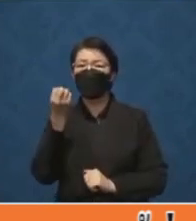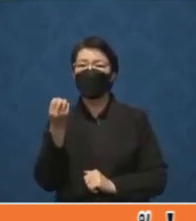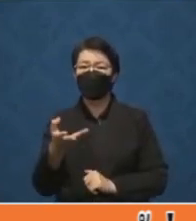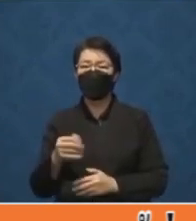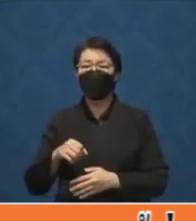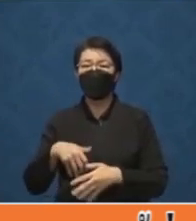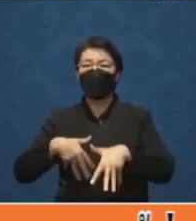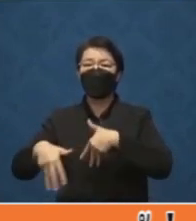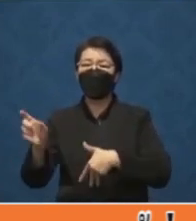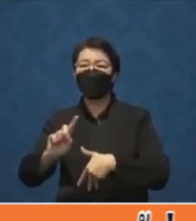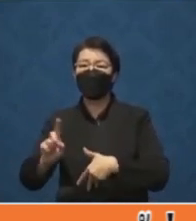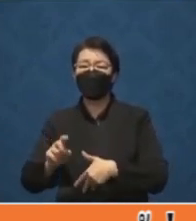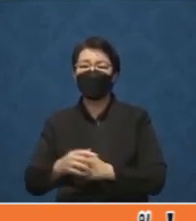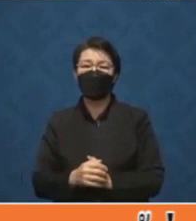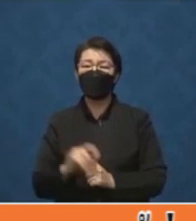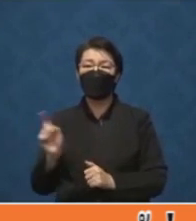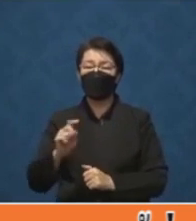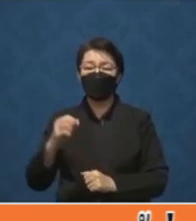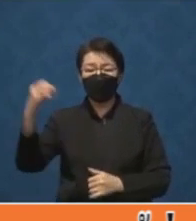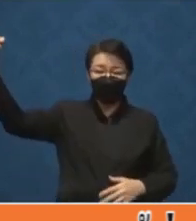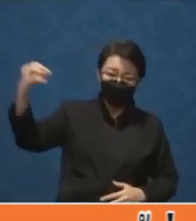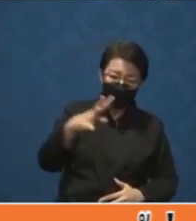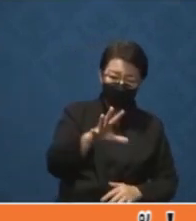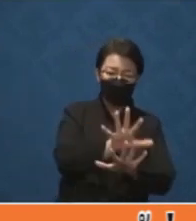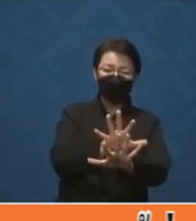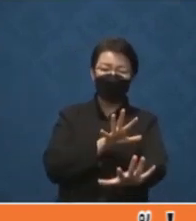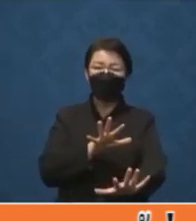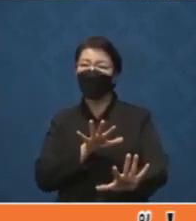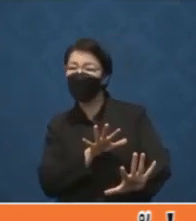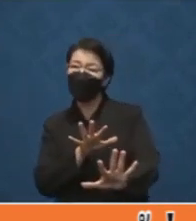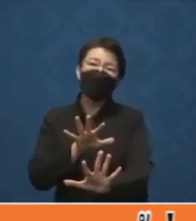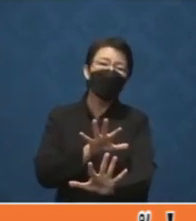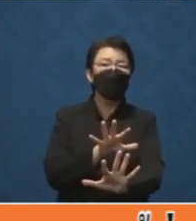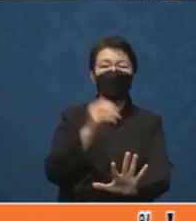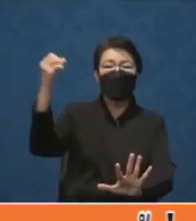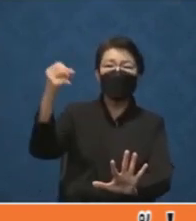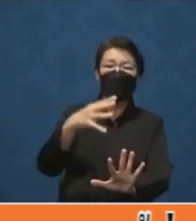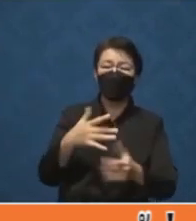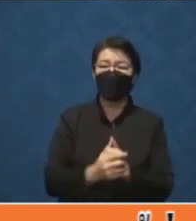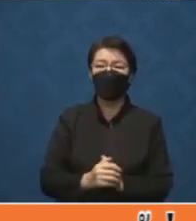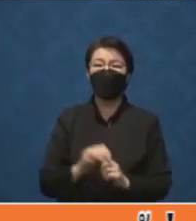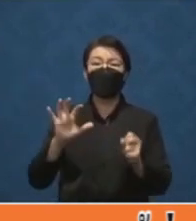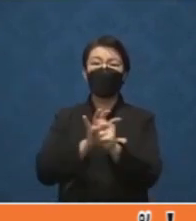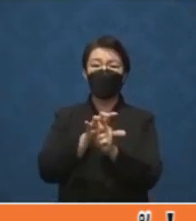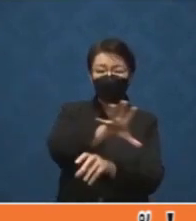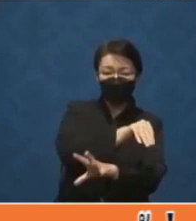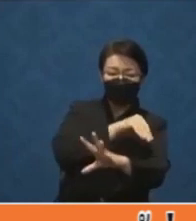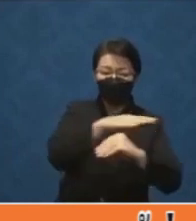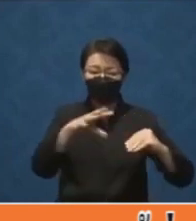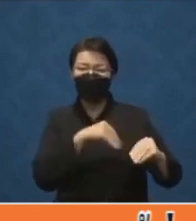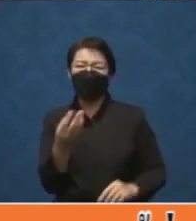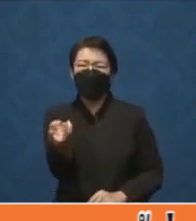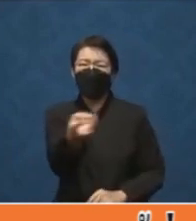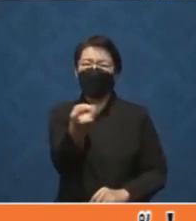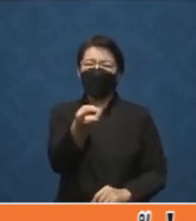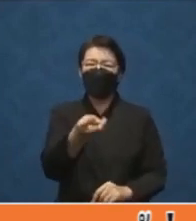ประชาชนเขาชุมนุมกันกลางแจ้งมีการเคลื่อนไหวตลอดเวลาโอกาสที่จะติดโควิดระหว่างกันมี